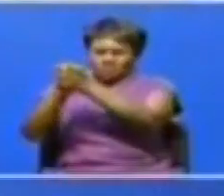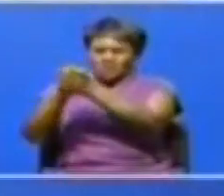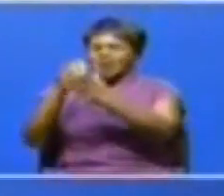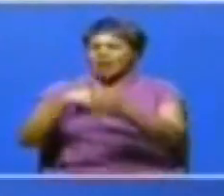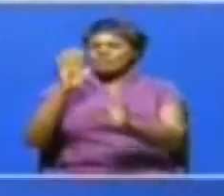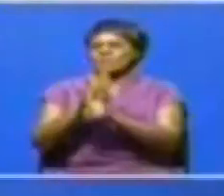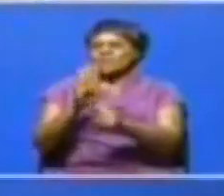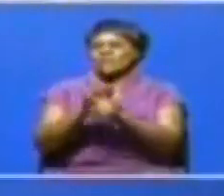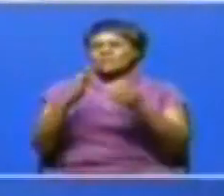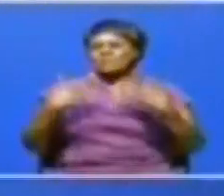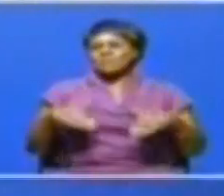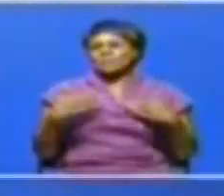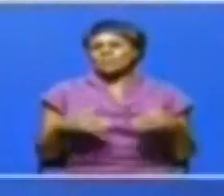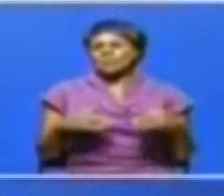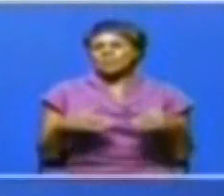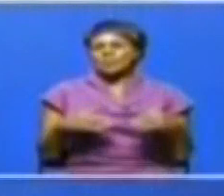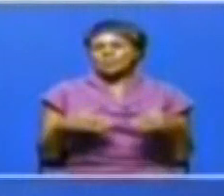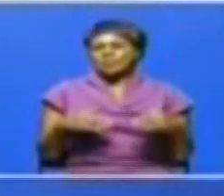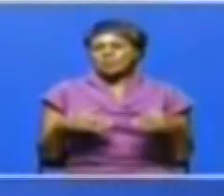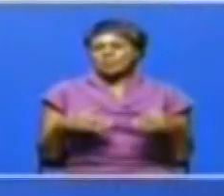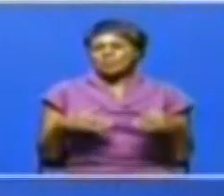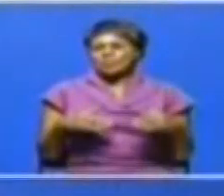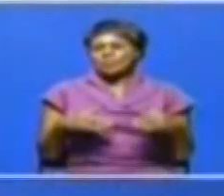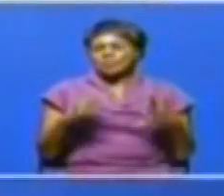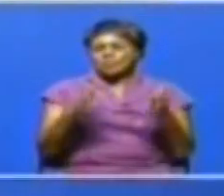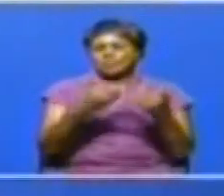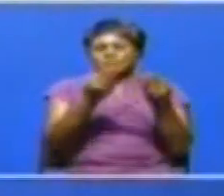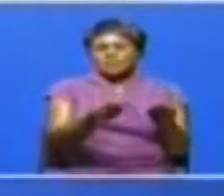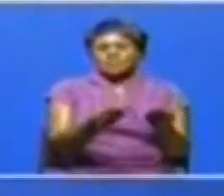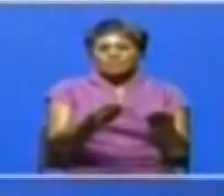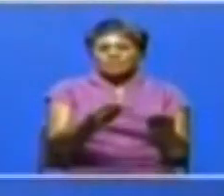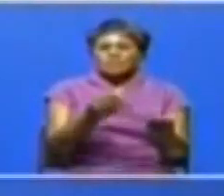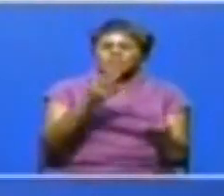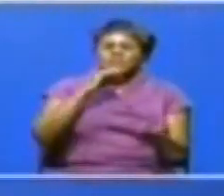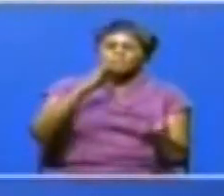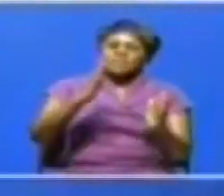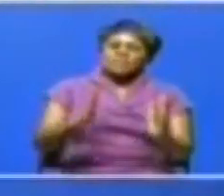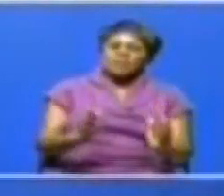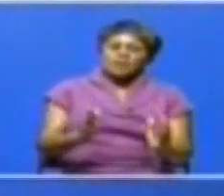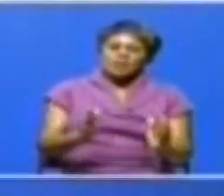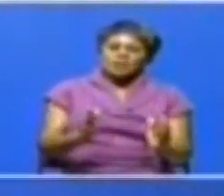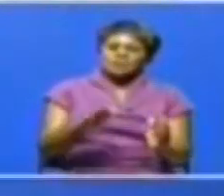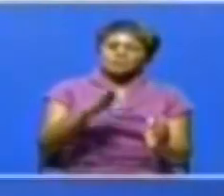watu wengi, kwa wabunge wengi, ndio itawazilisha kwa speaker ama kwa clerk of the National Assembly